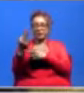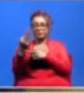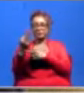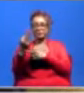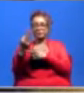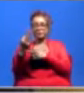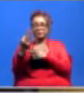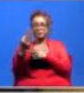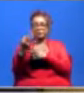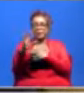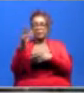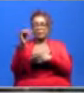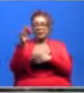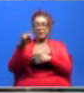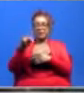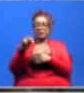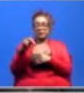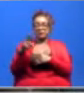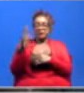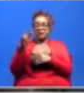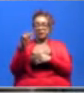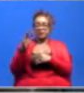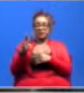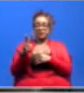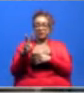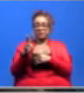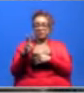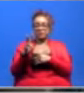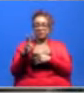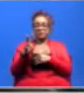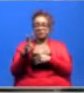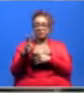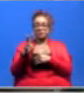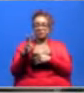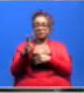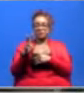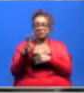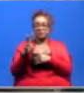2022-2023. Brian Mushiri, NTV, Nairobi.